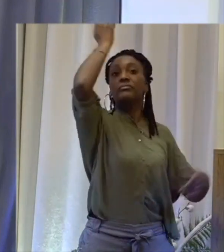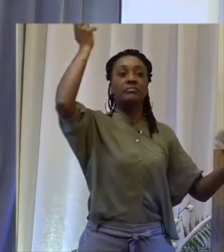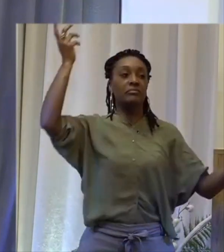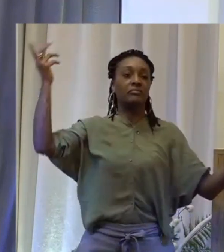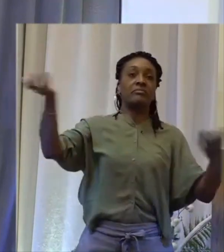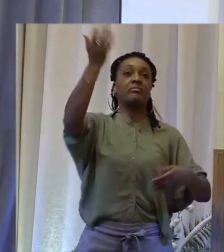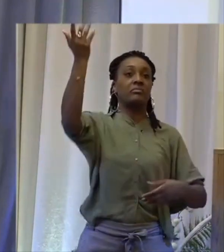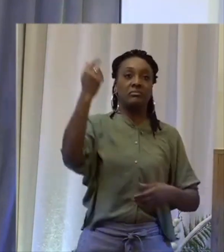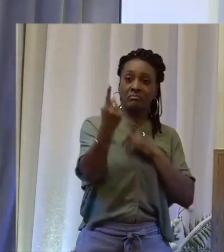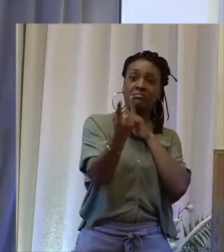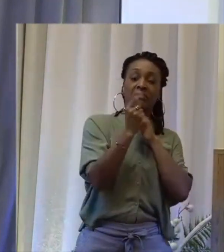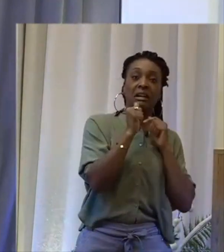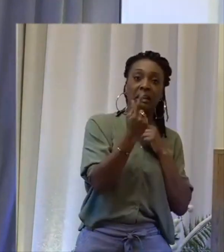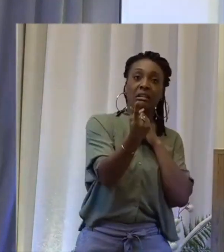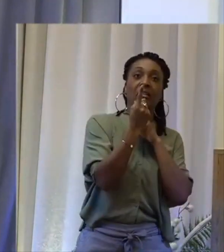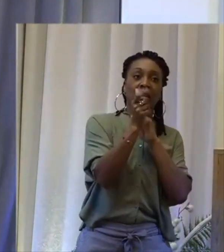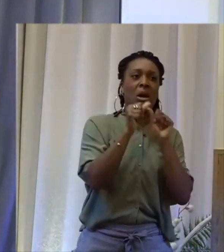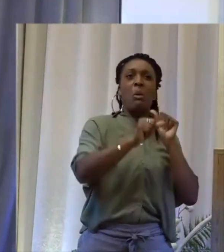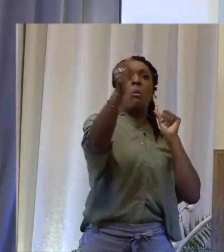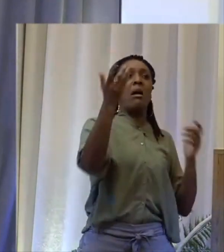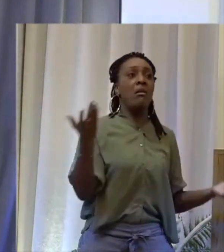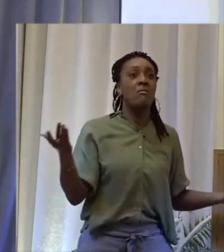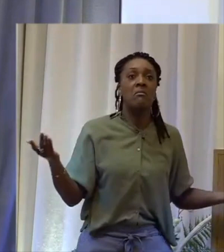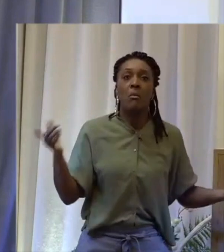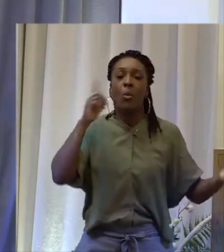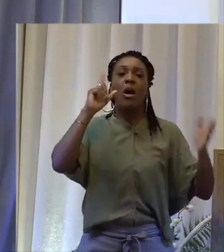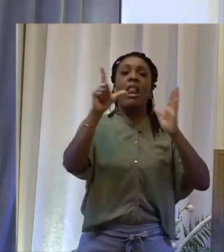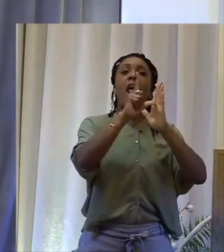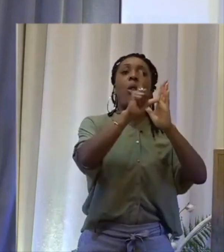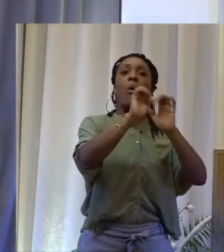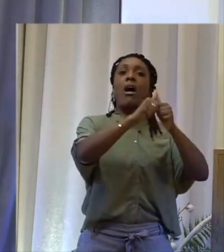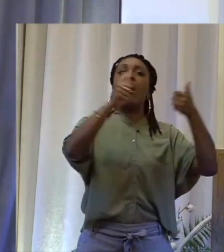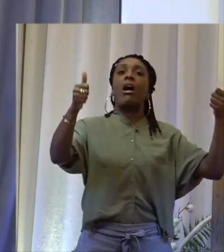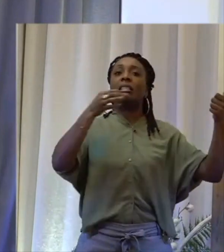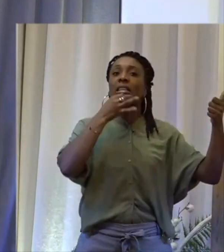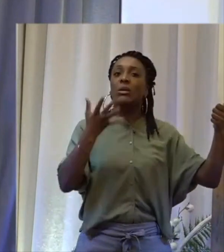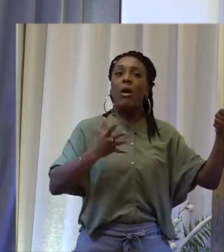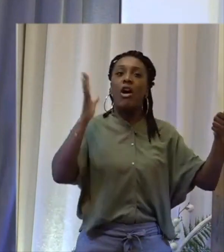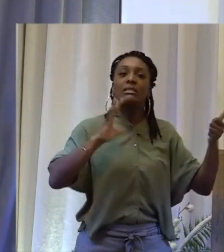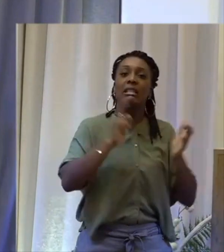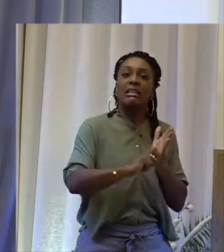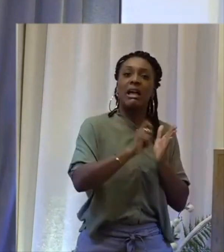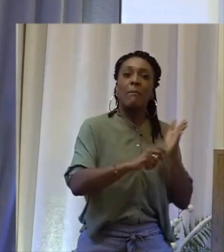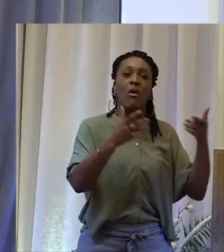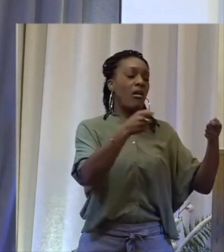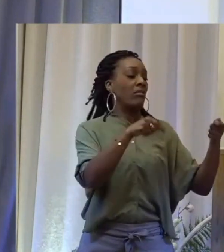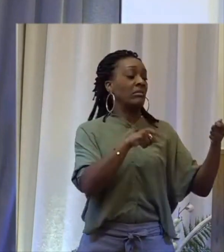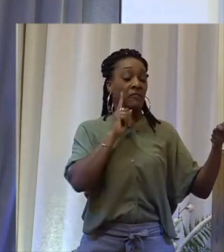mais n'osent même pas s'approcher de ceux qui sont dans cet état-là, parce que la loi dit tout simplement dans l'Ancien Testament que ce genre de